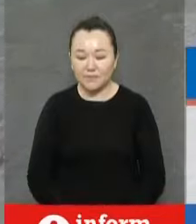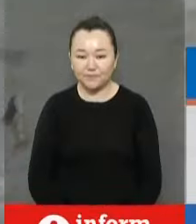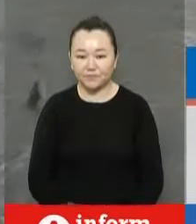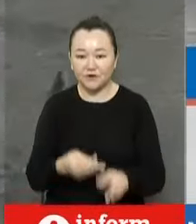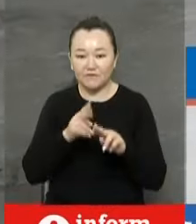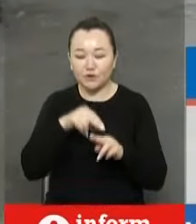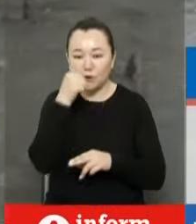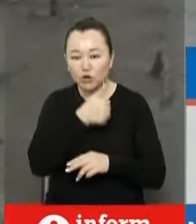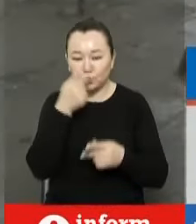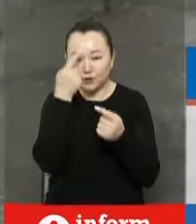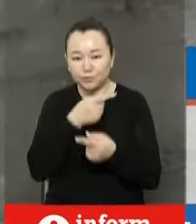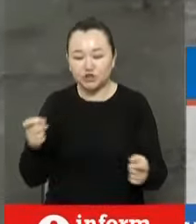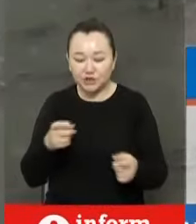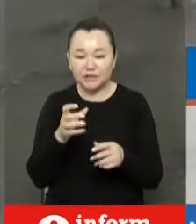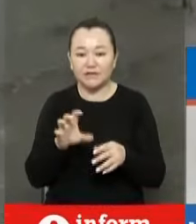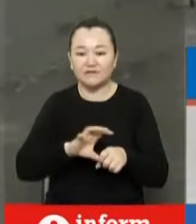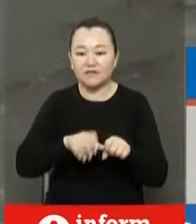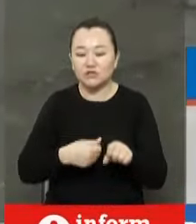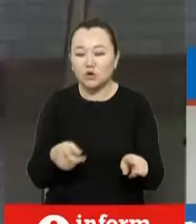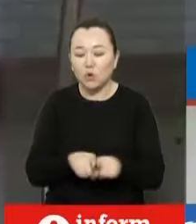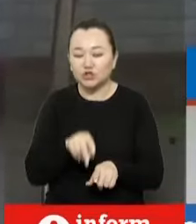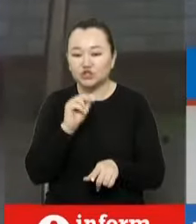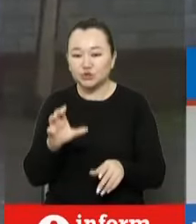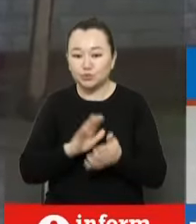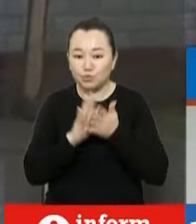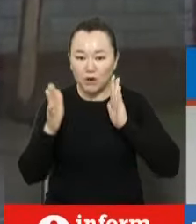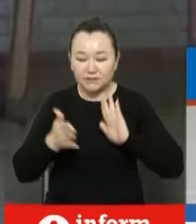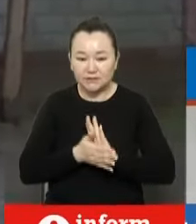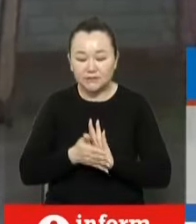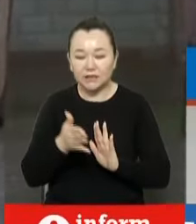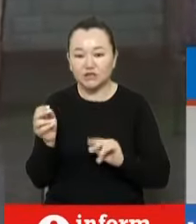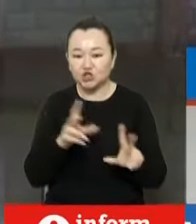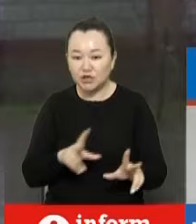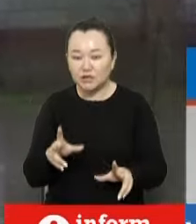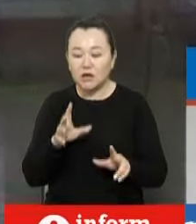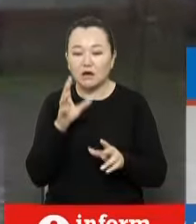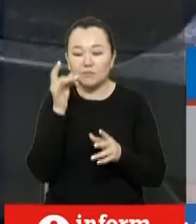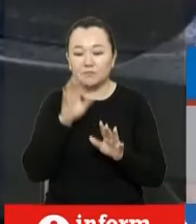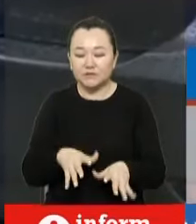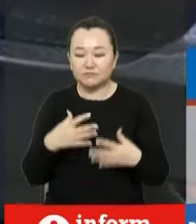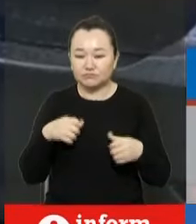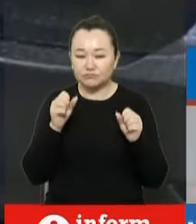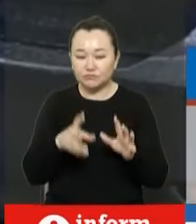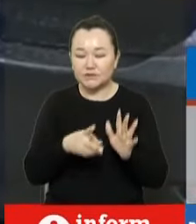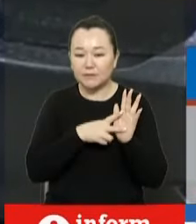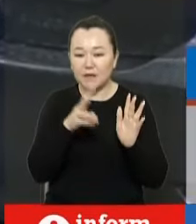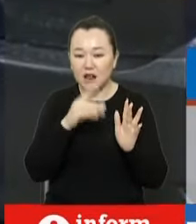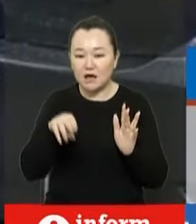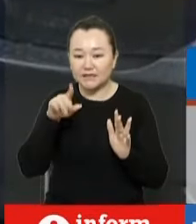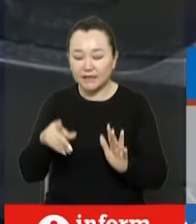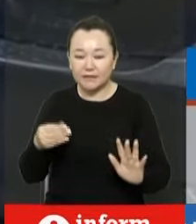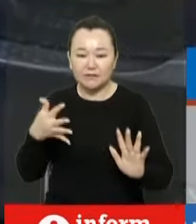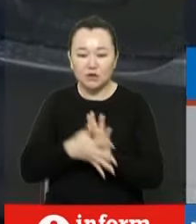в этом году на предупреждение ликвидацию таких чрезвычайных ситуаций местные исполнительные органы заложили больше 7 млрд тенге у